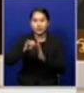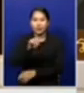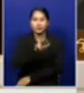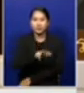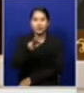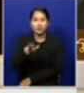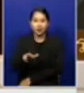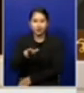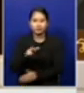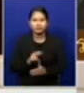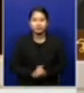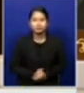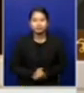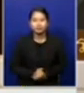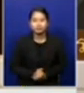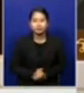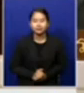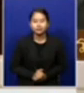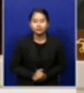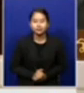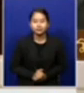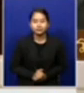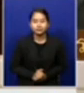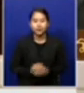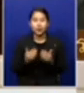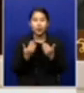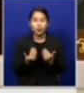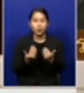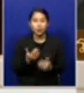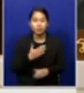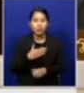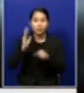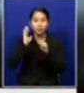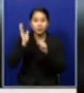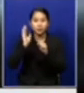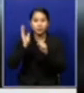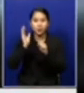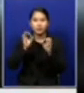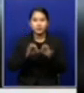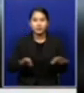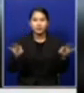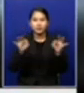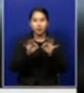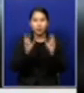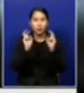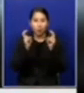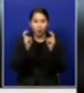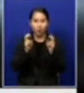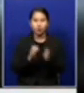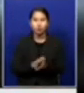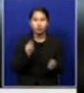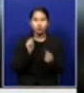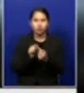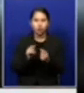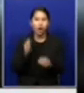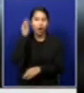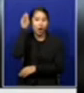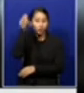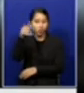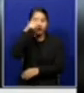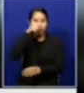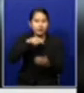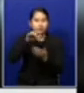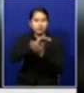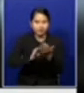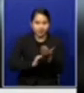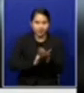ำแพงแม่อ่อนดอยสะเก็ดครับวันนี้ผมจะมาขออภิปรายในประเด็นที่สำคัญยิ่งต่ออนาคตของประเทศไทยและอนาคตของลูกหลานไทยนะครับ